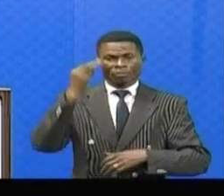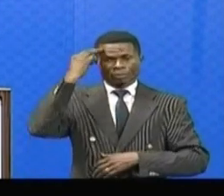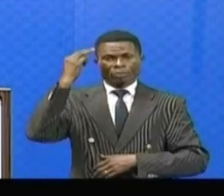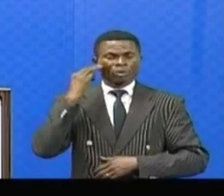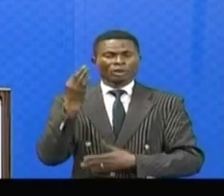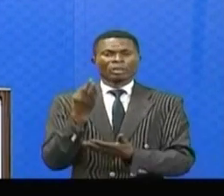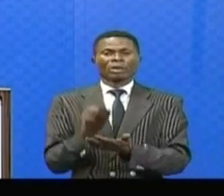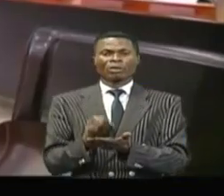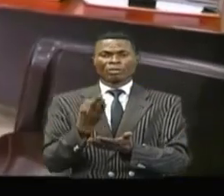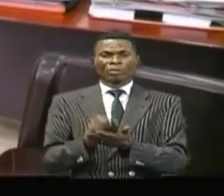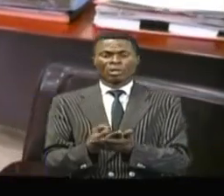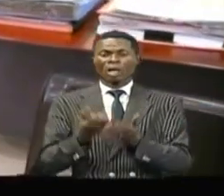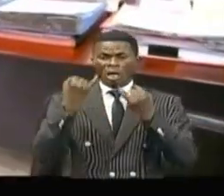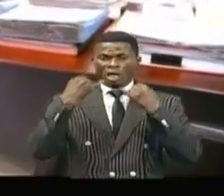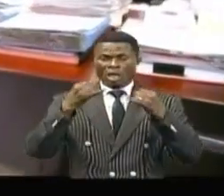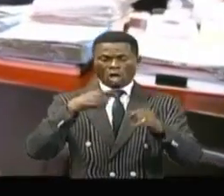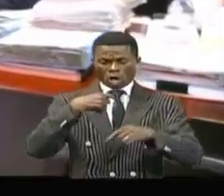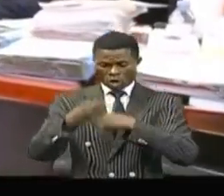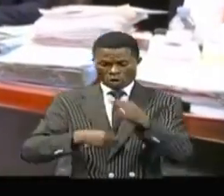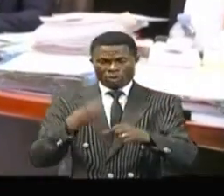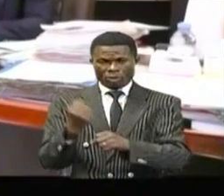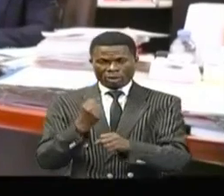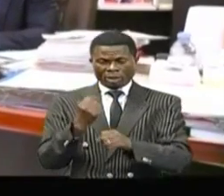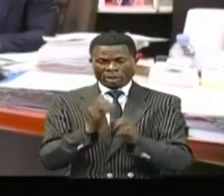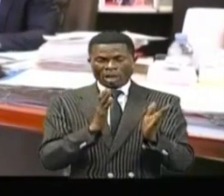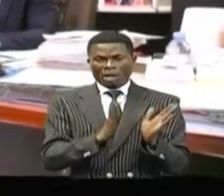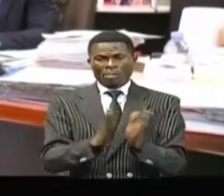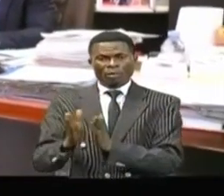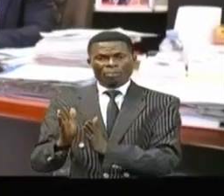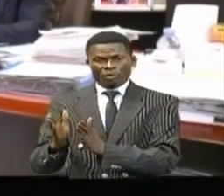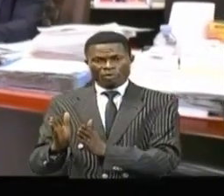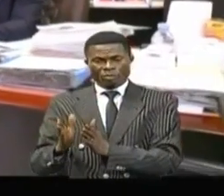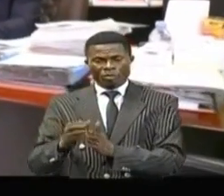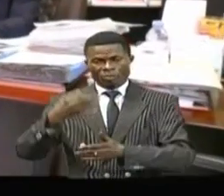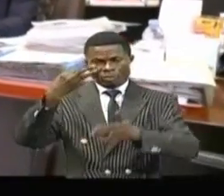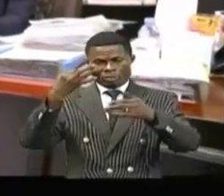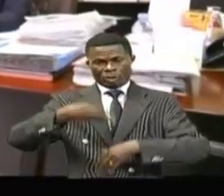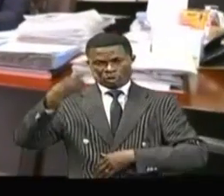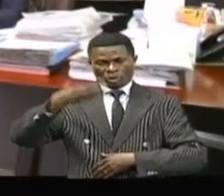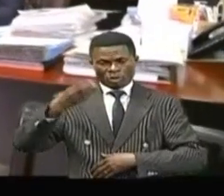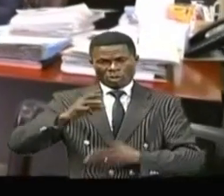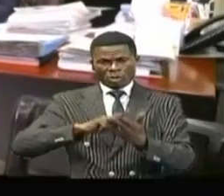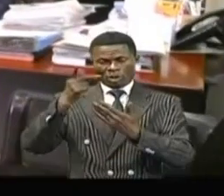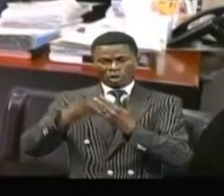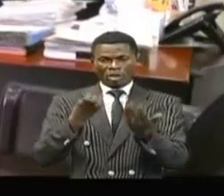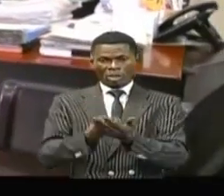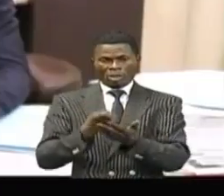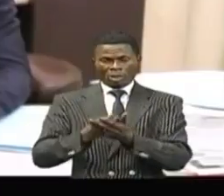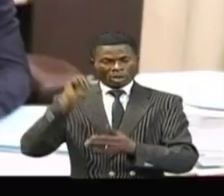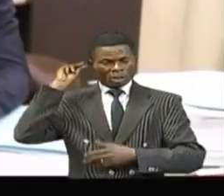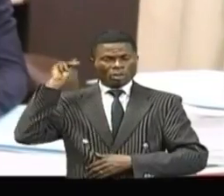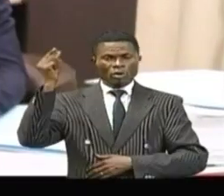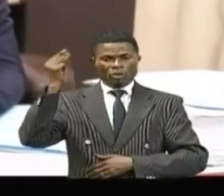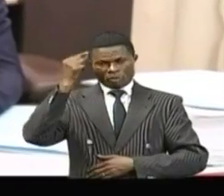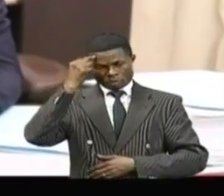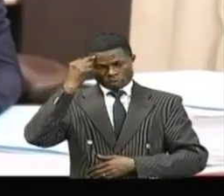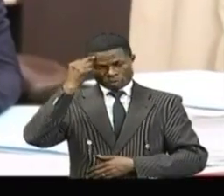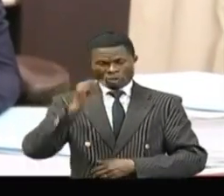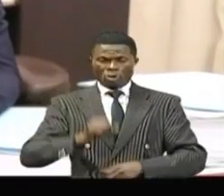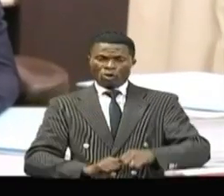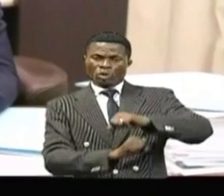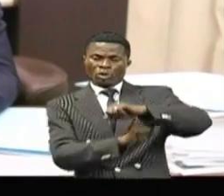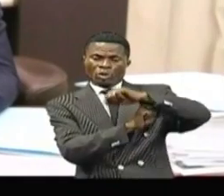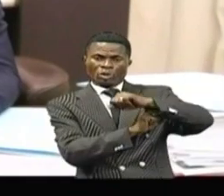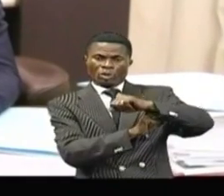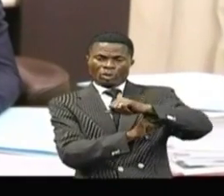des Finances a annoncé les débuts des travaux préparatoires de la troisième revue du programme économique du gouvernement, appuyée